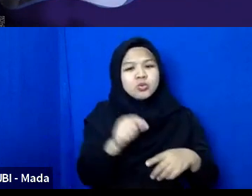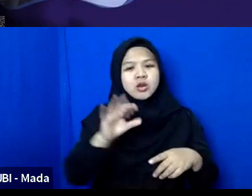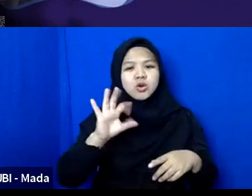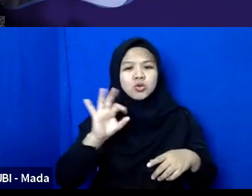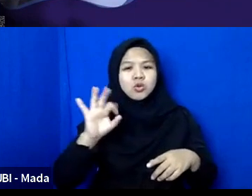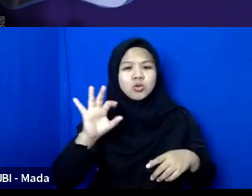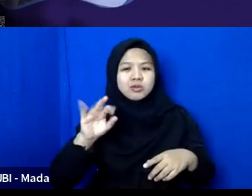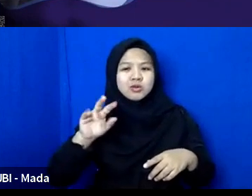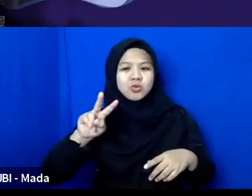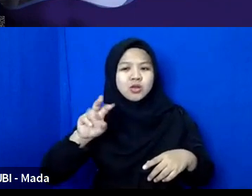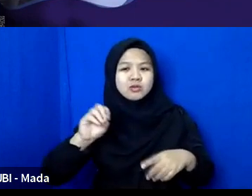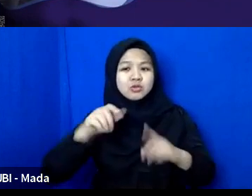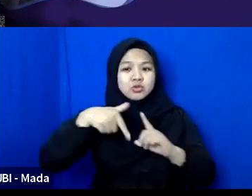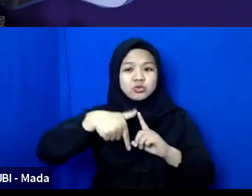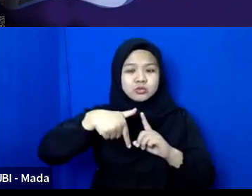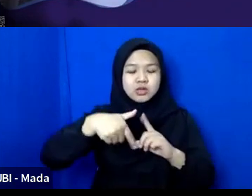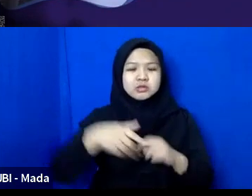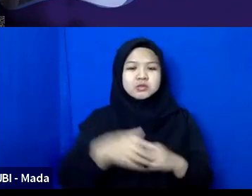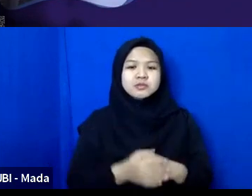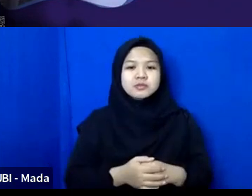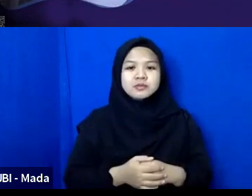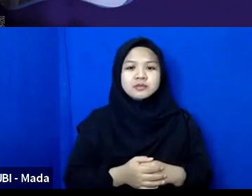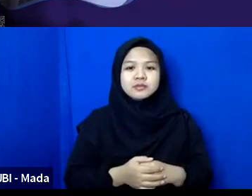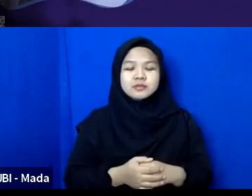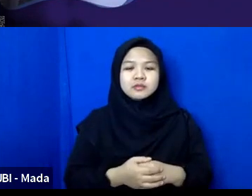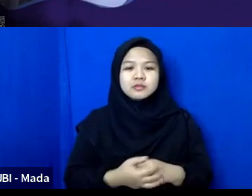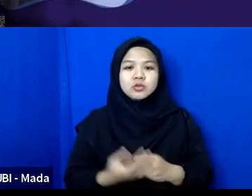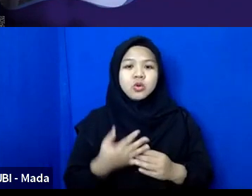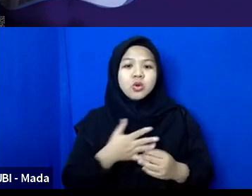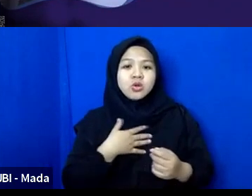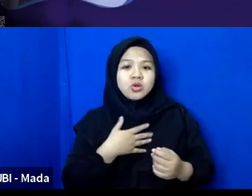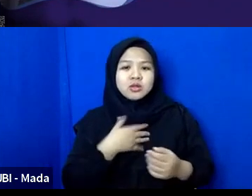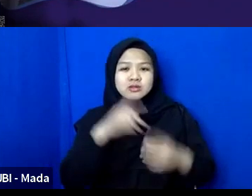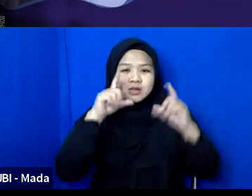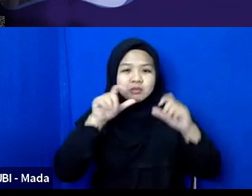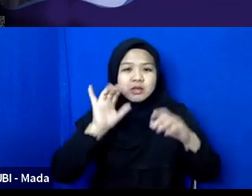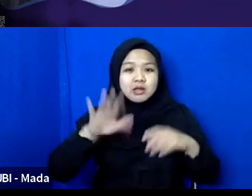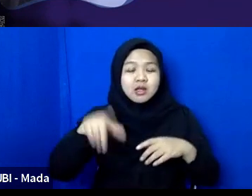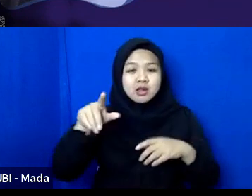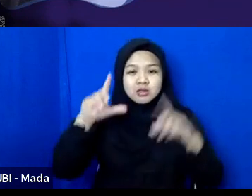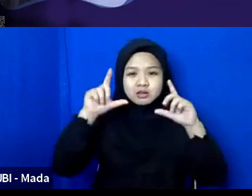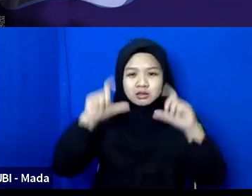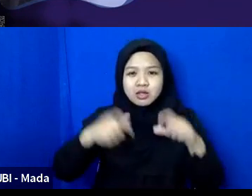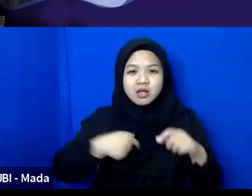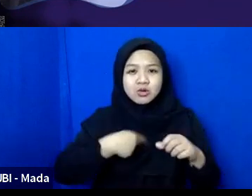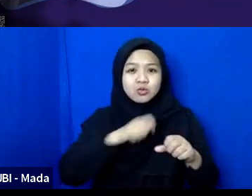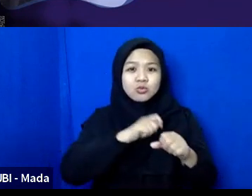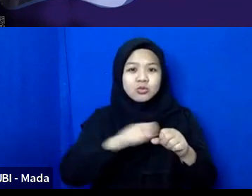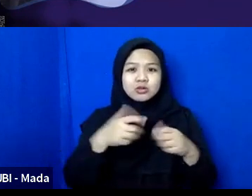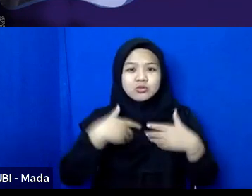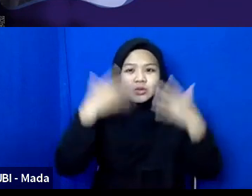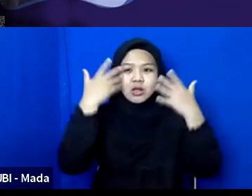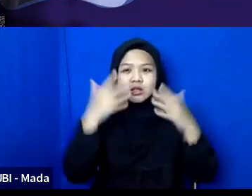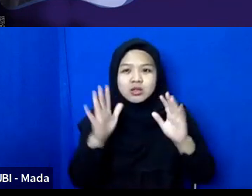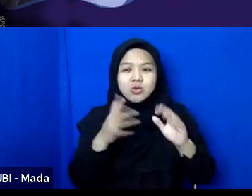Oktober 2017 Mbak gue ambil gambar Ya enak loh aku bikin aku nggak tahu